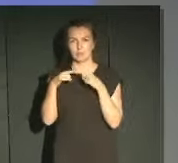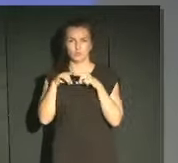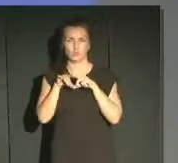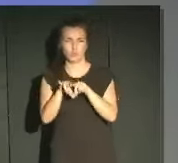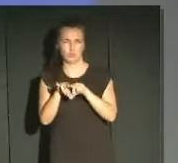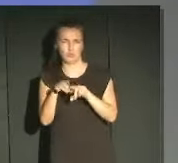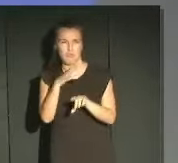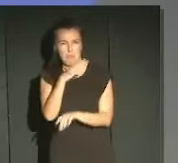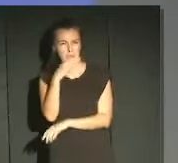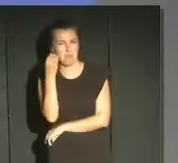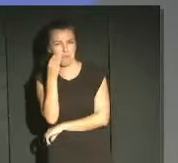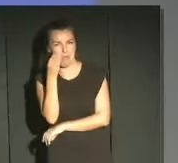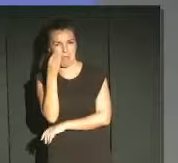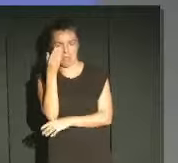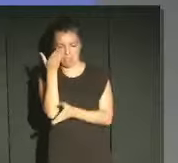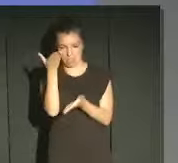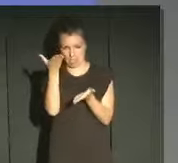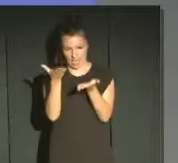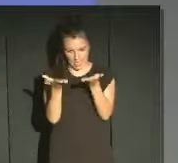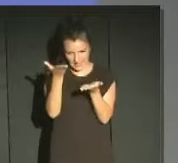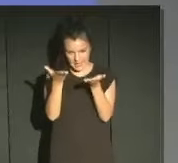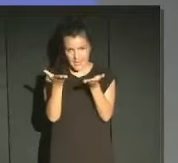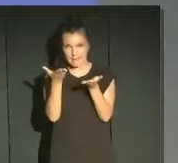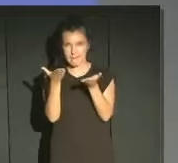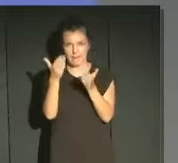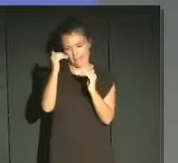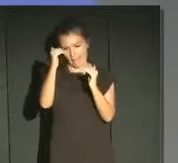humaine plus équilibrée moins